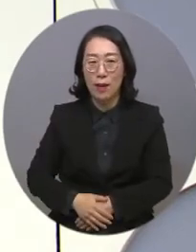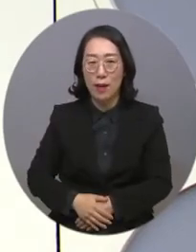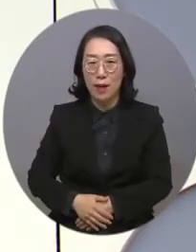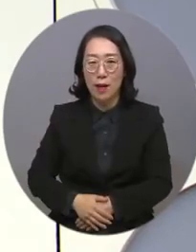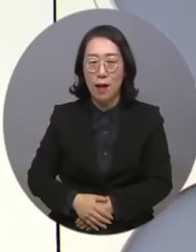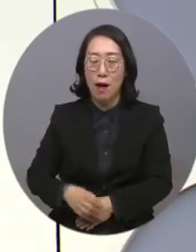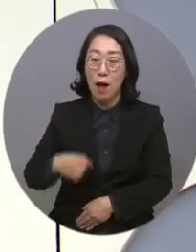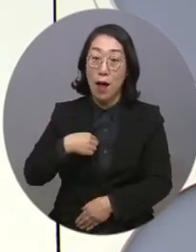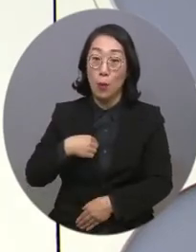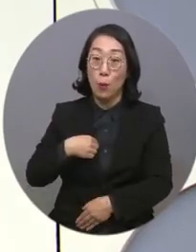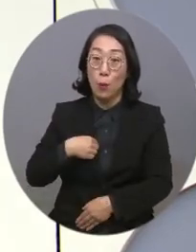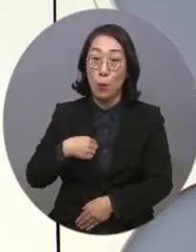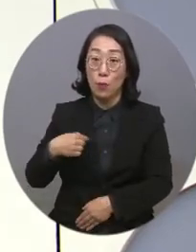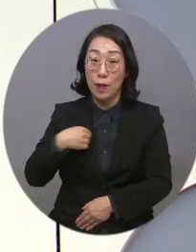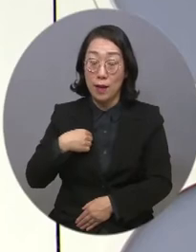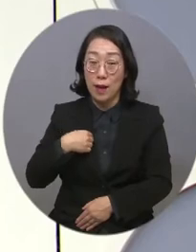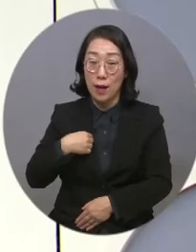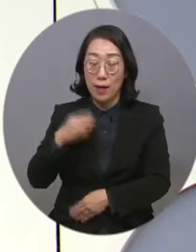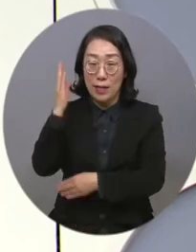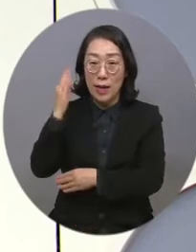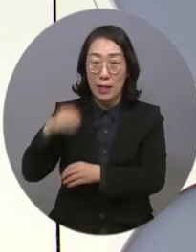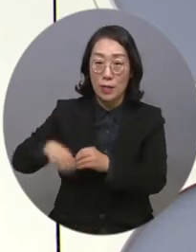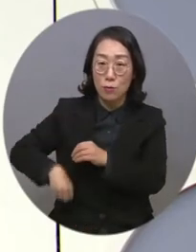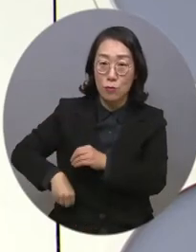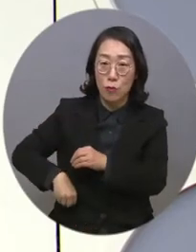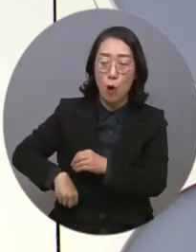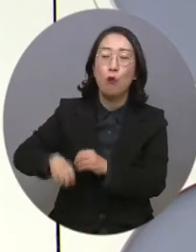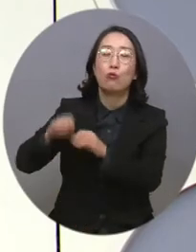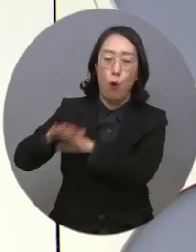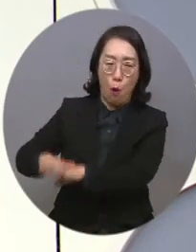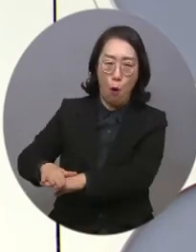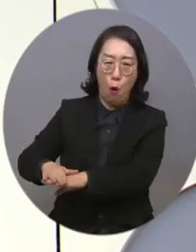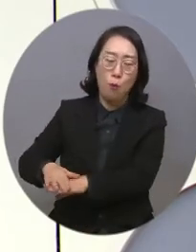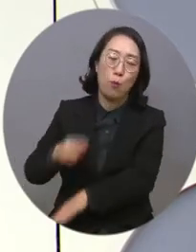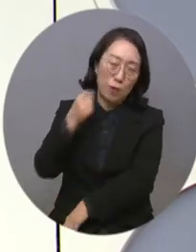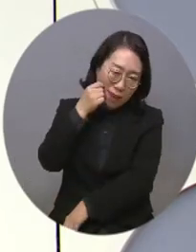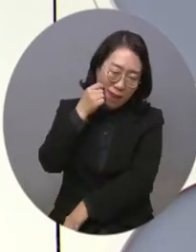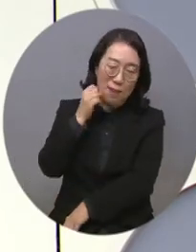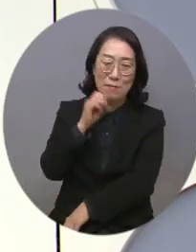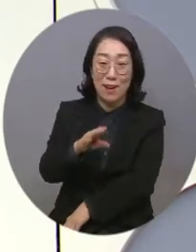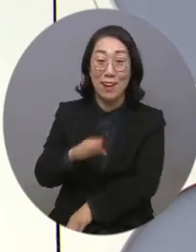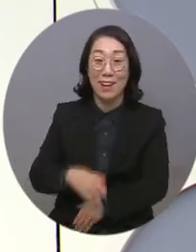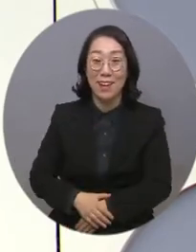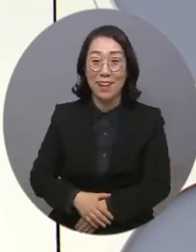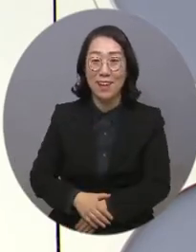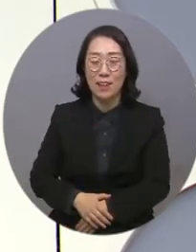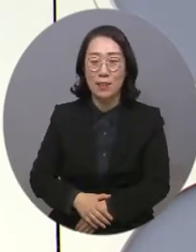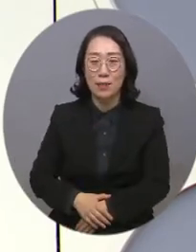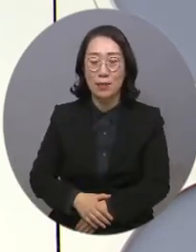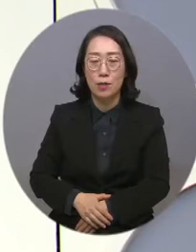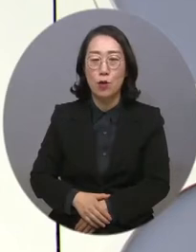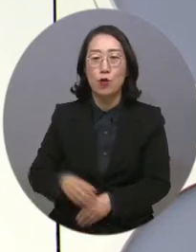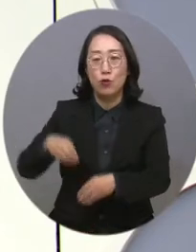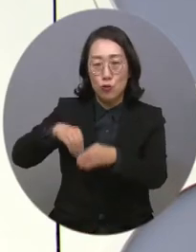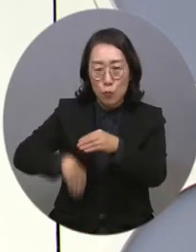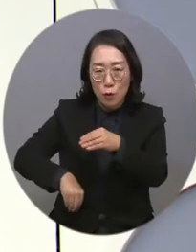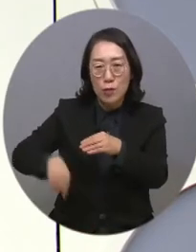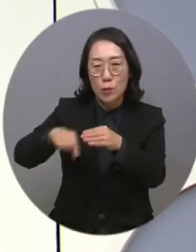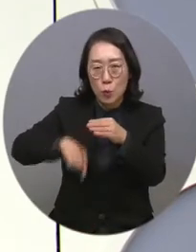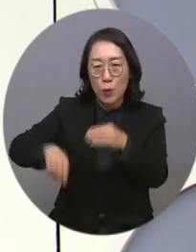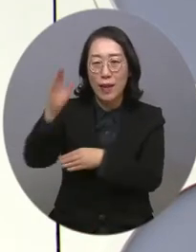아이고 이야기 주머니를 놔두고 와서 못한다 이러는데 이 카렐 차페크가 첫 번째 주머니 속 이야기, 두 번째 주머니 속 이야기